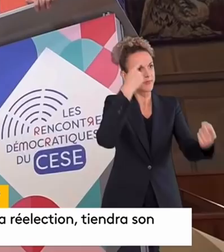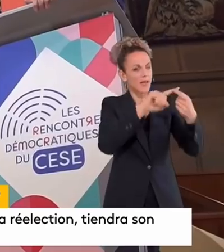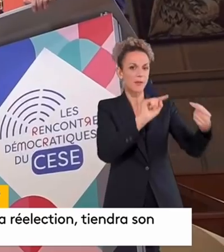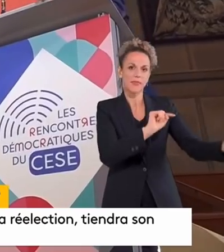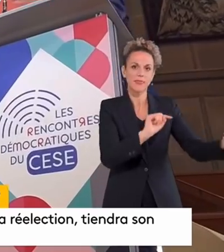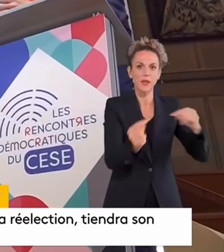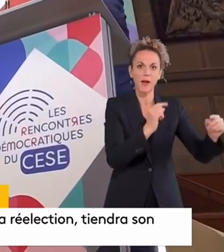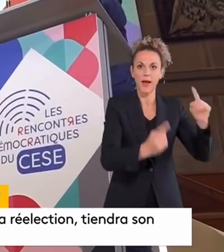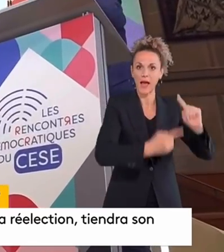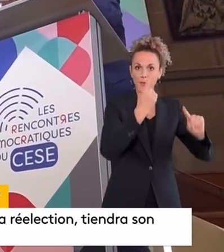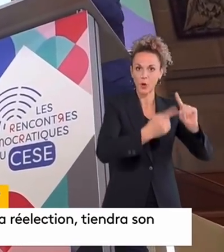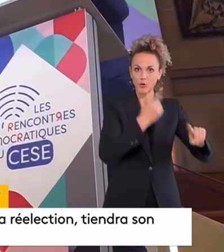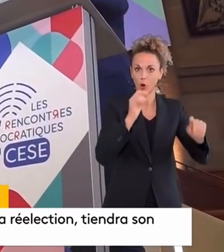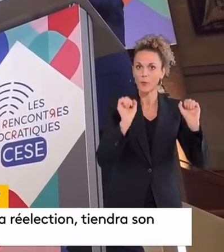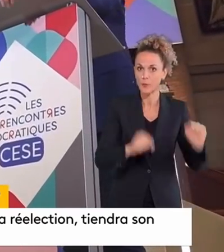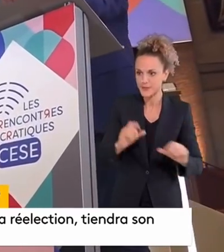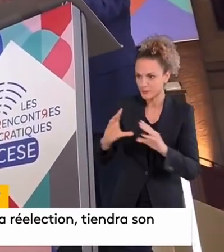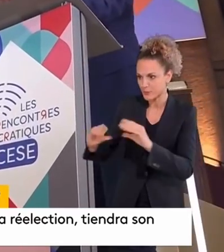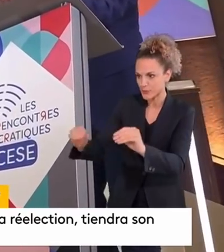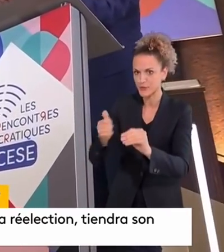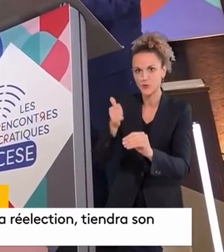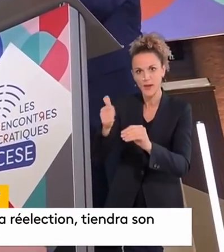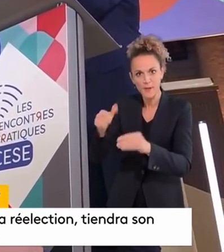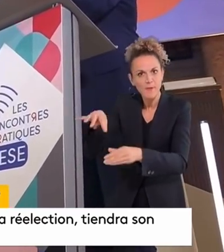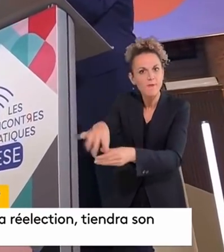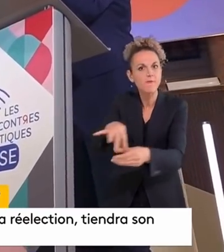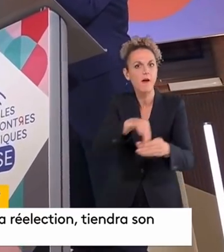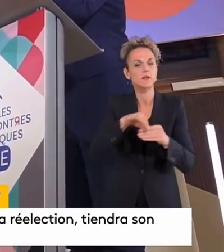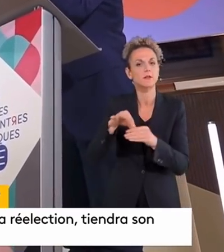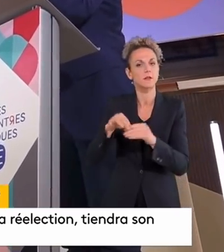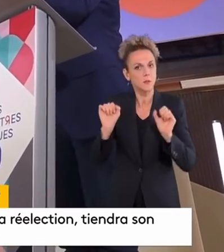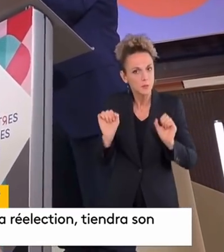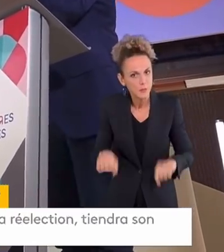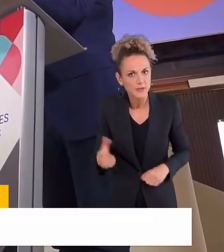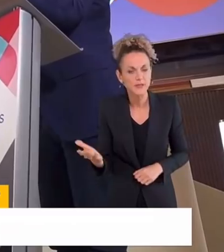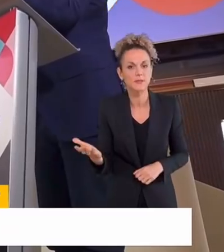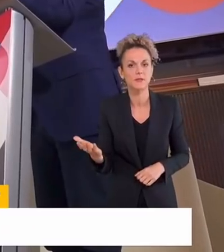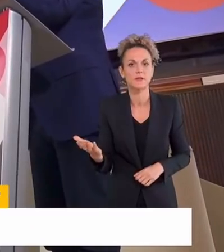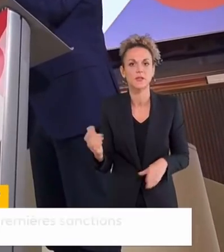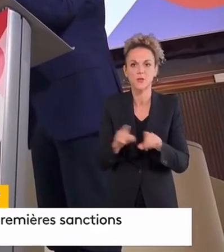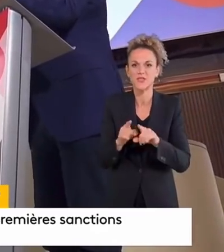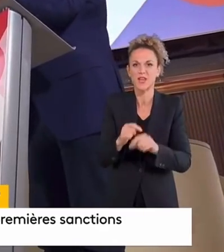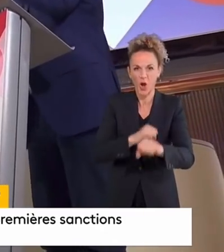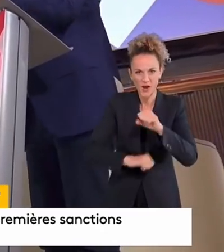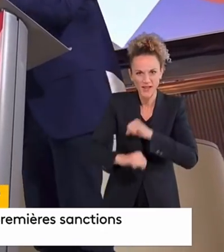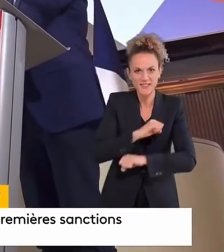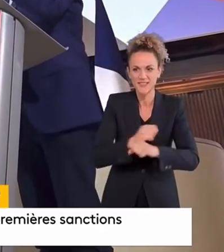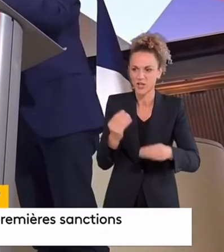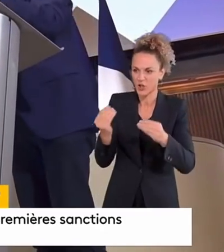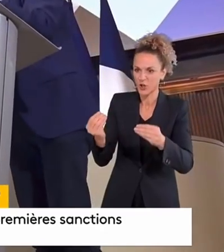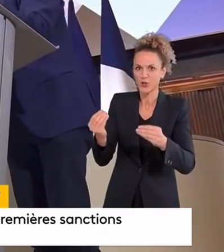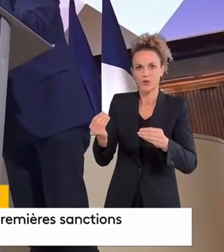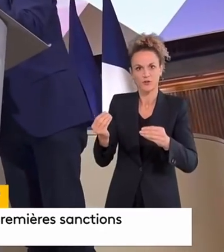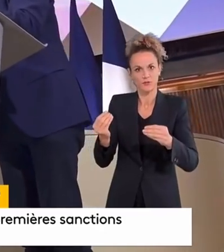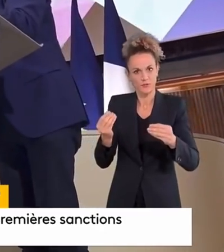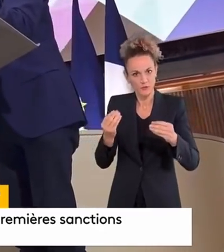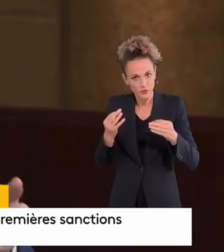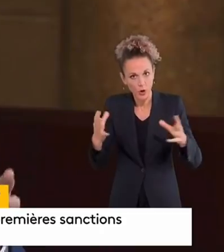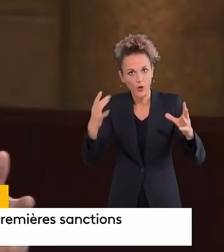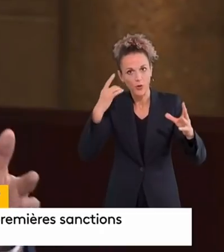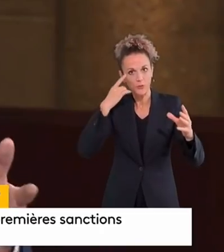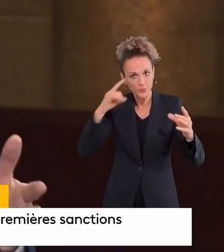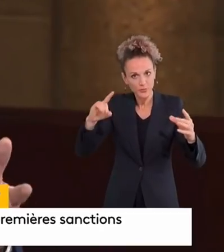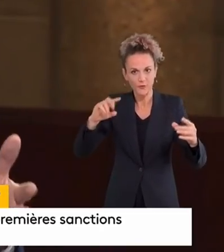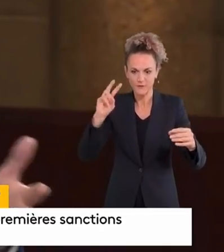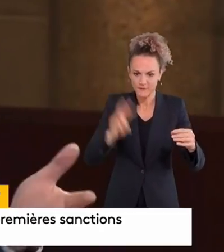pour lesquels nous jugeons utile de solliciter les citoyens et en ayant le temps d'instruire le débat et